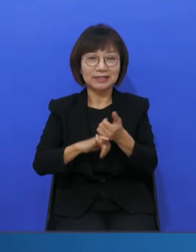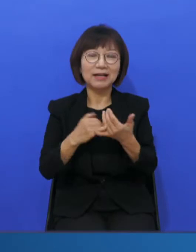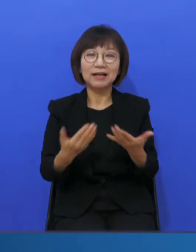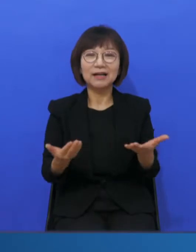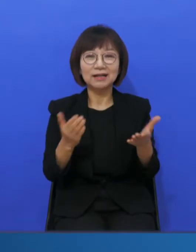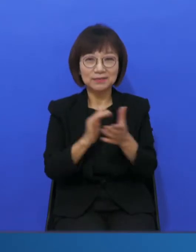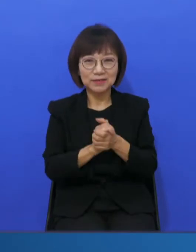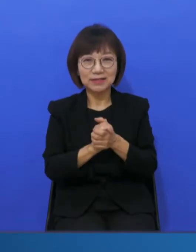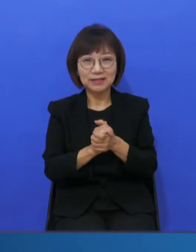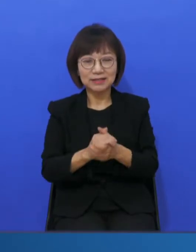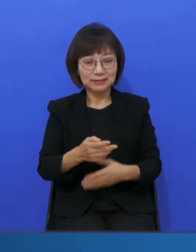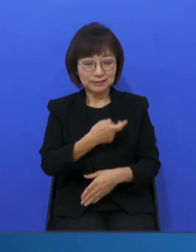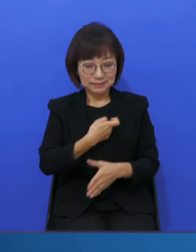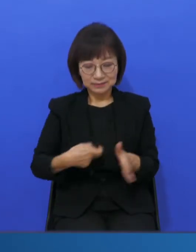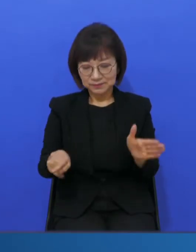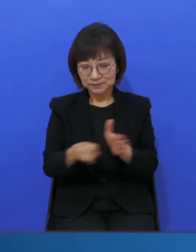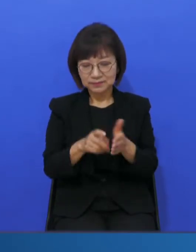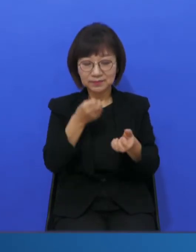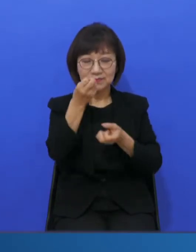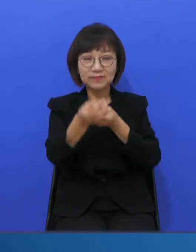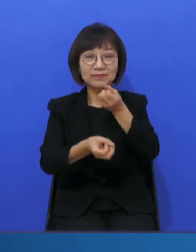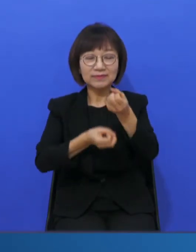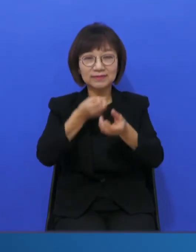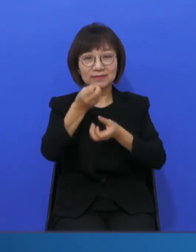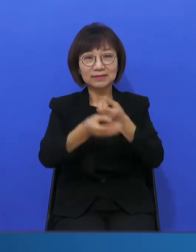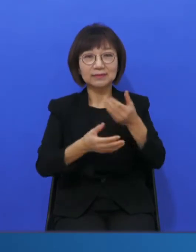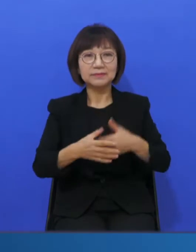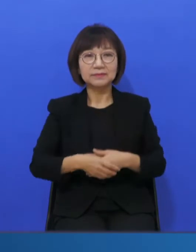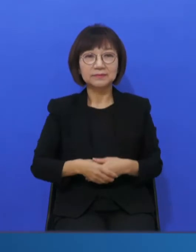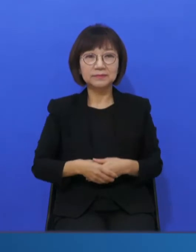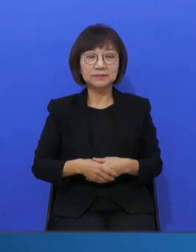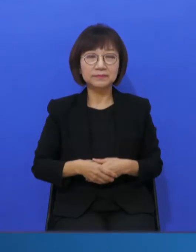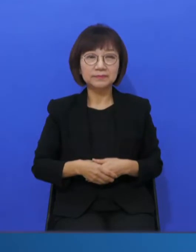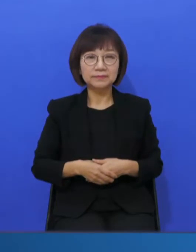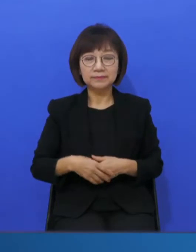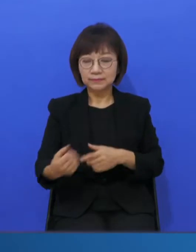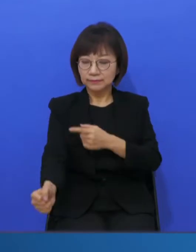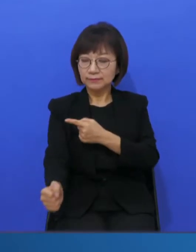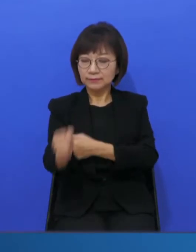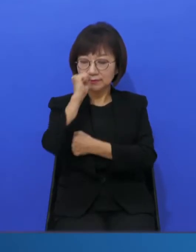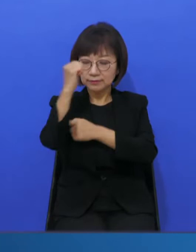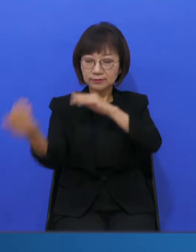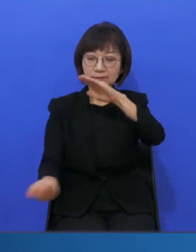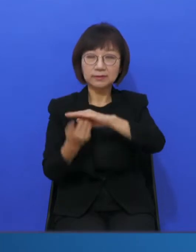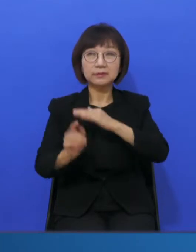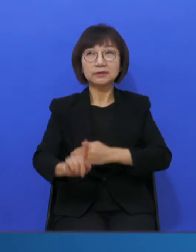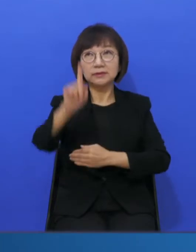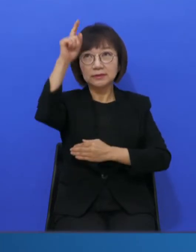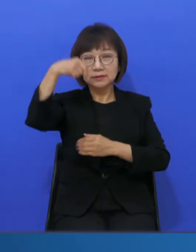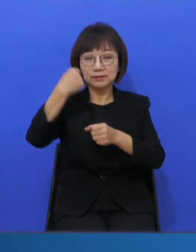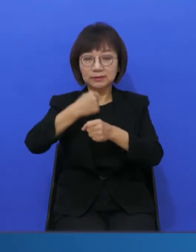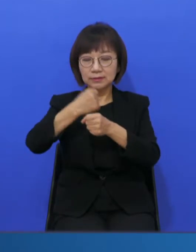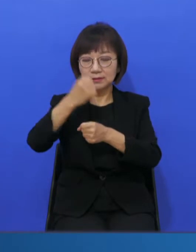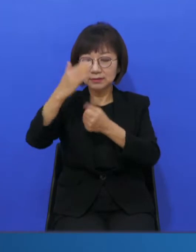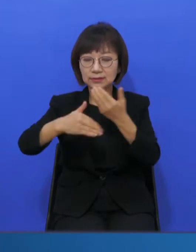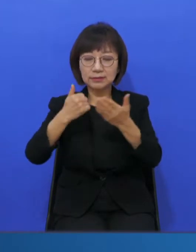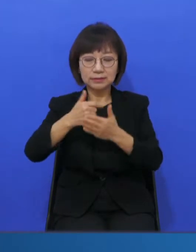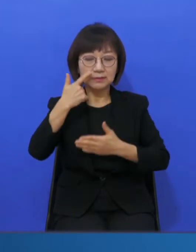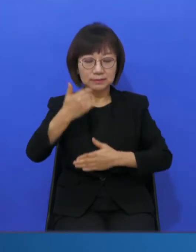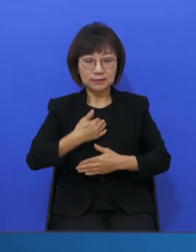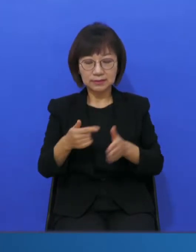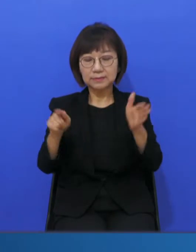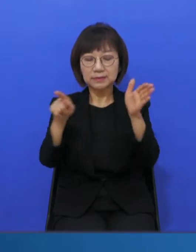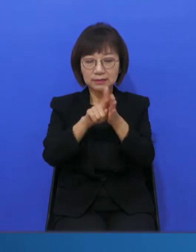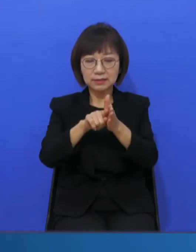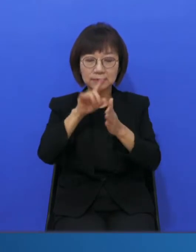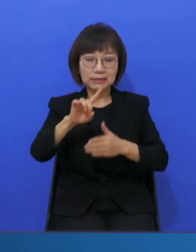아멘. 사도신교로 신앙 고백을 드립니다. Let us give our confession of faith to the Apostles' Creed. 전능하사 천지를 만드신 하나님